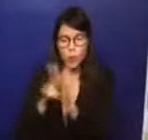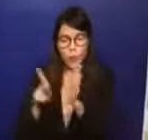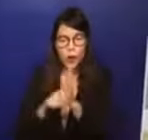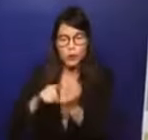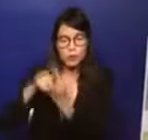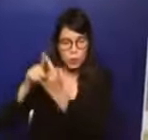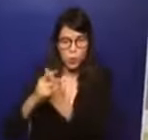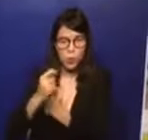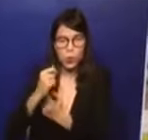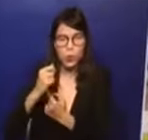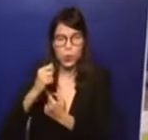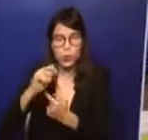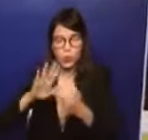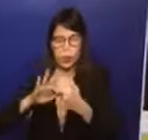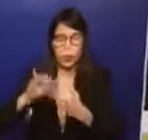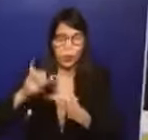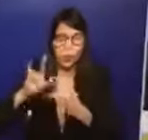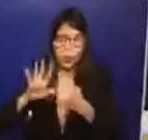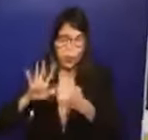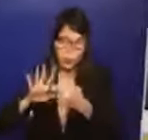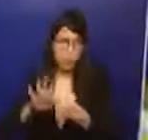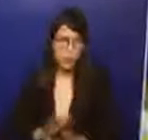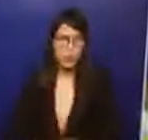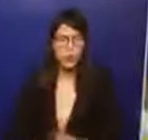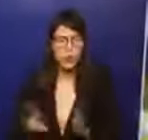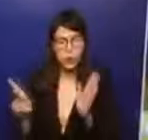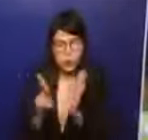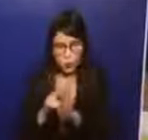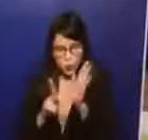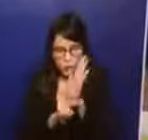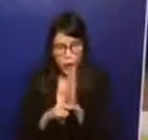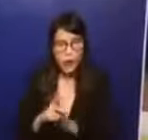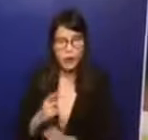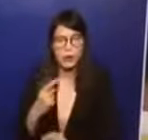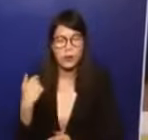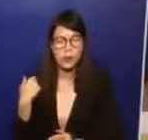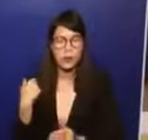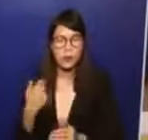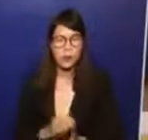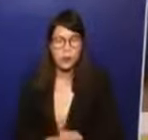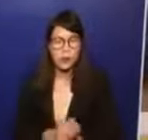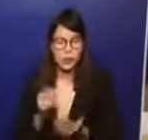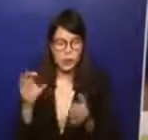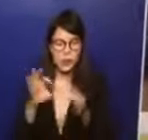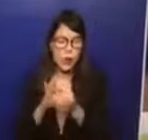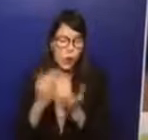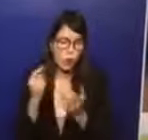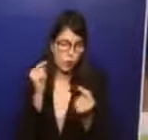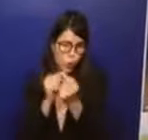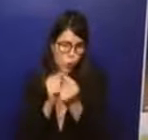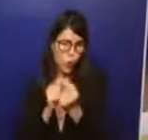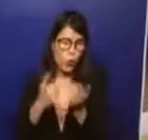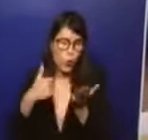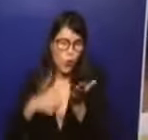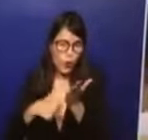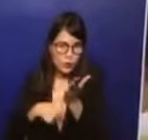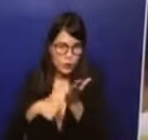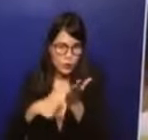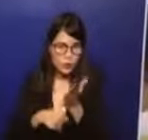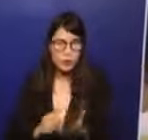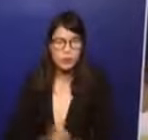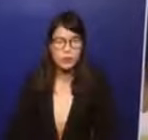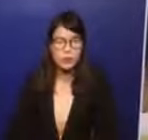อาญากฎหมายปปช.และกฎหมายประมวลรัษฎากรเรื่องเกี่ยวกับการเสียภาษีค่ะอย่างไรก็ตามนะคะ